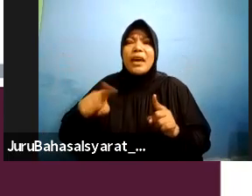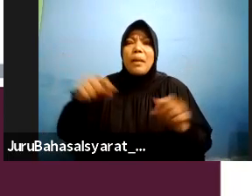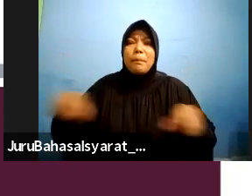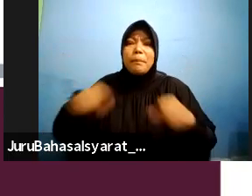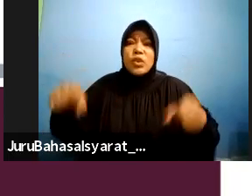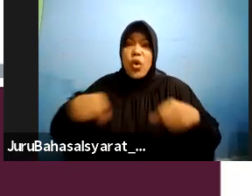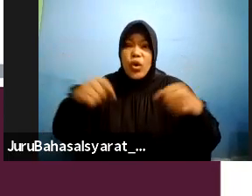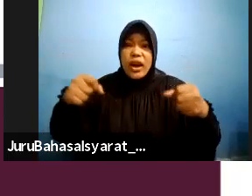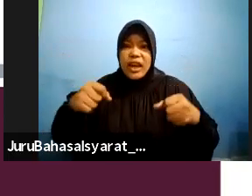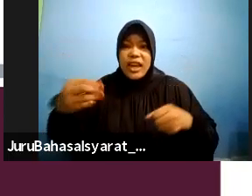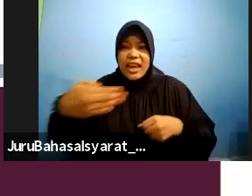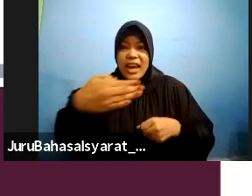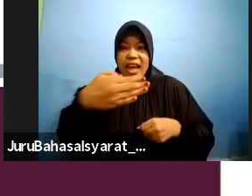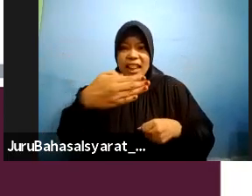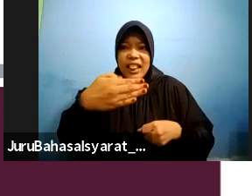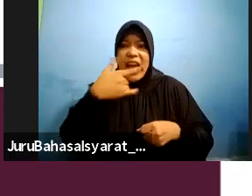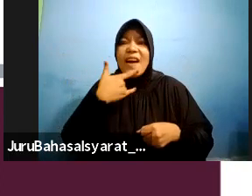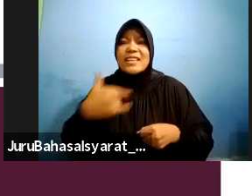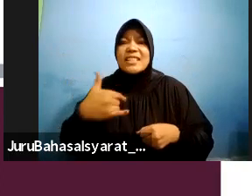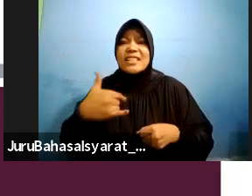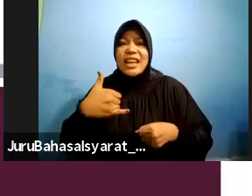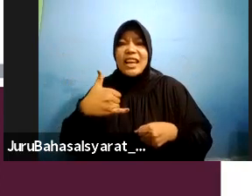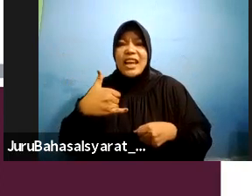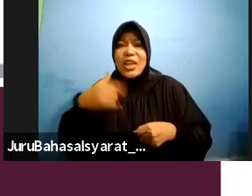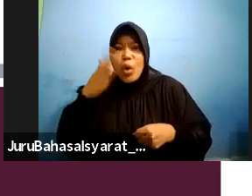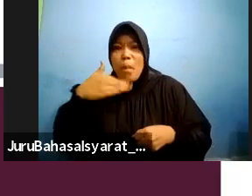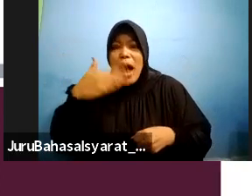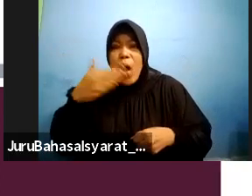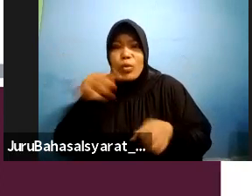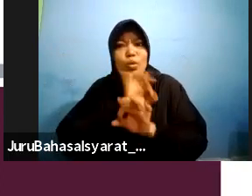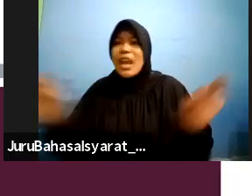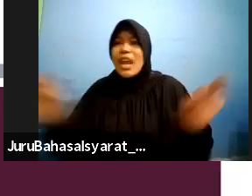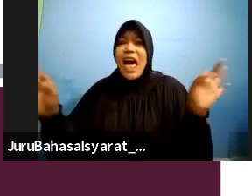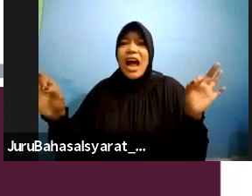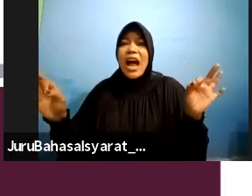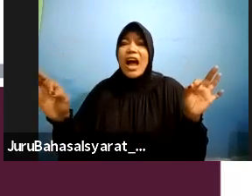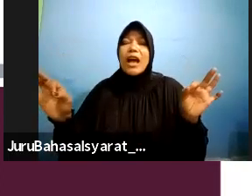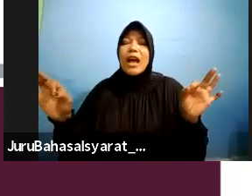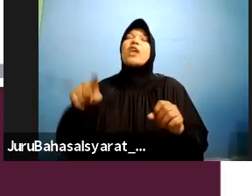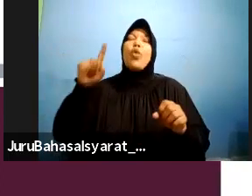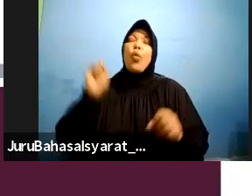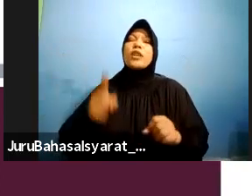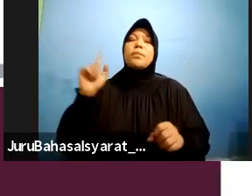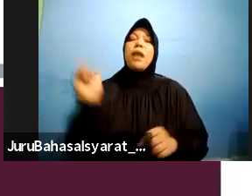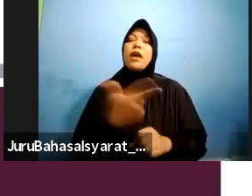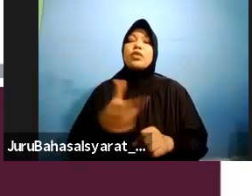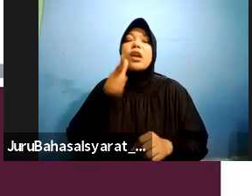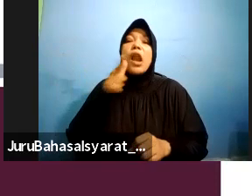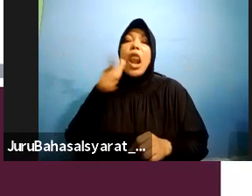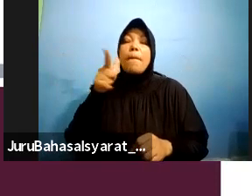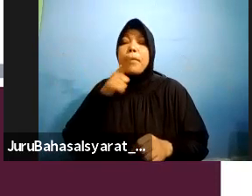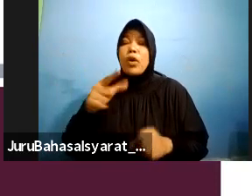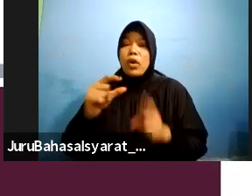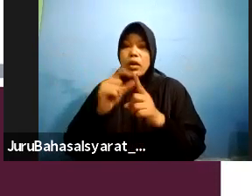biasanya mangga silahkan memeriksakan diri atau lapor ke puskesmas terdekat gitu karena itu mungkin salah